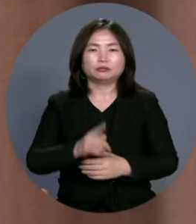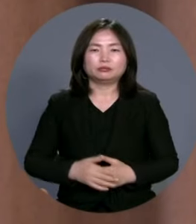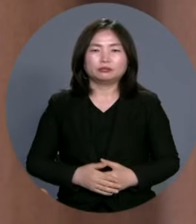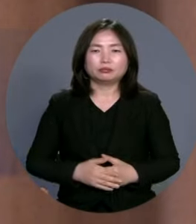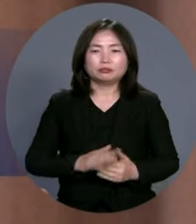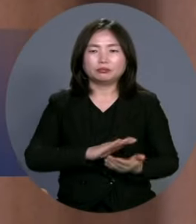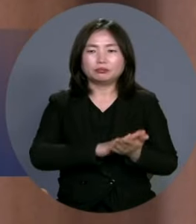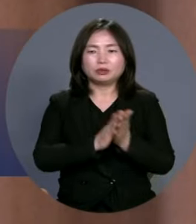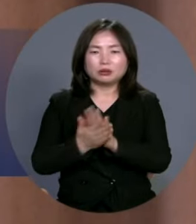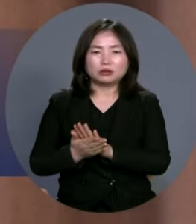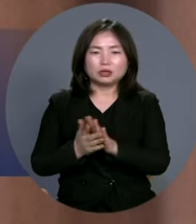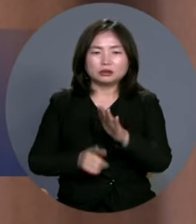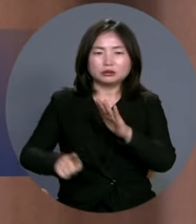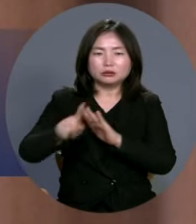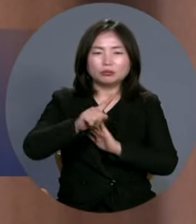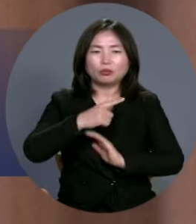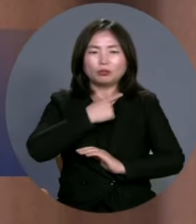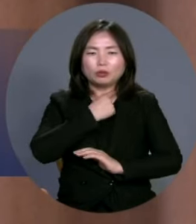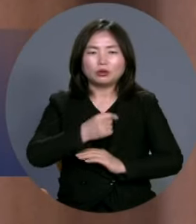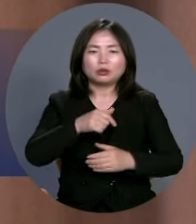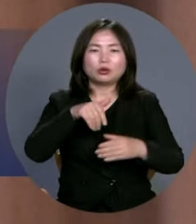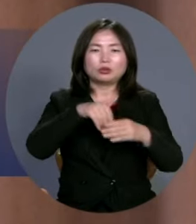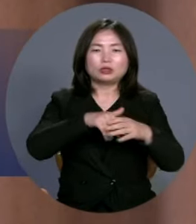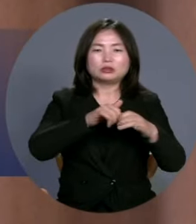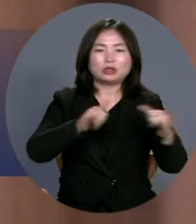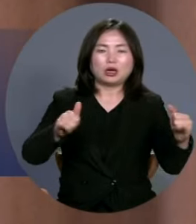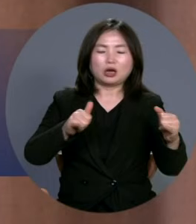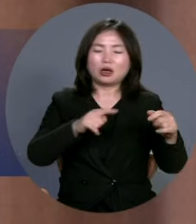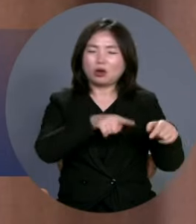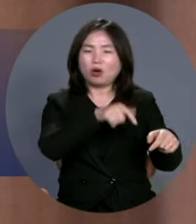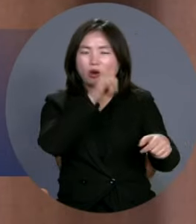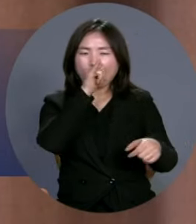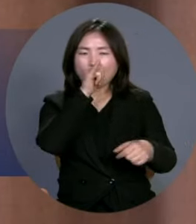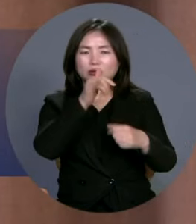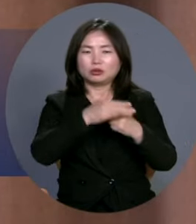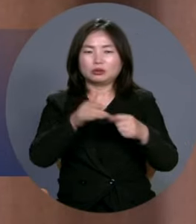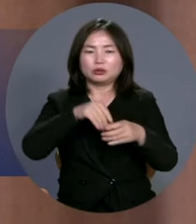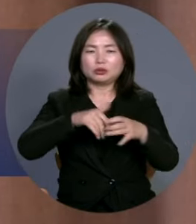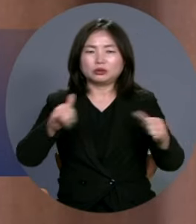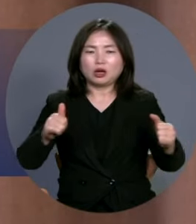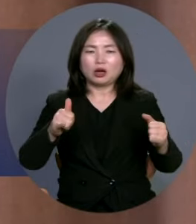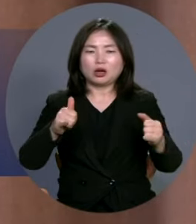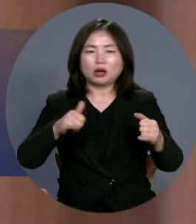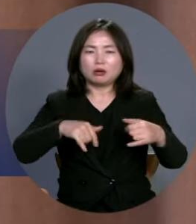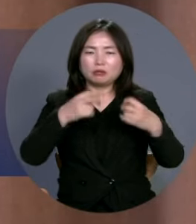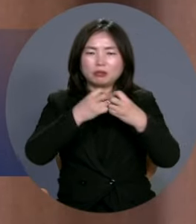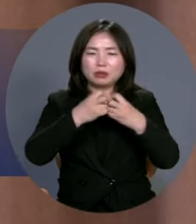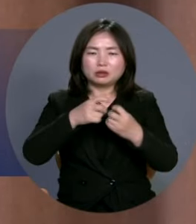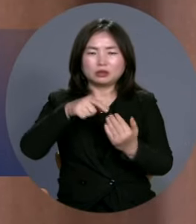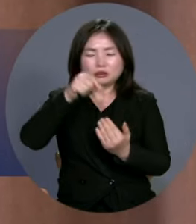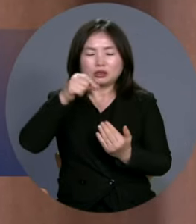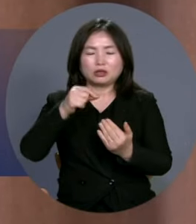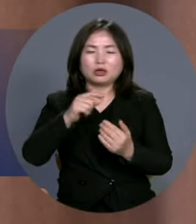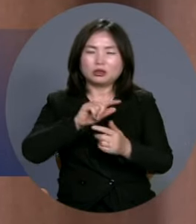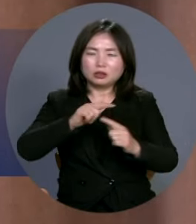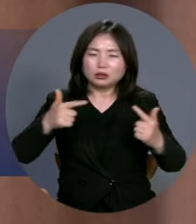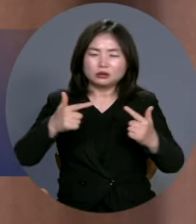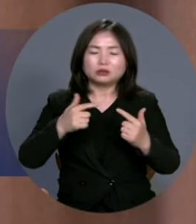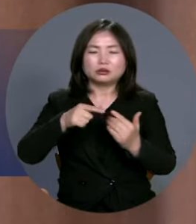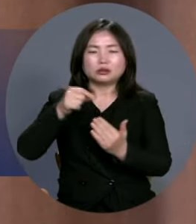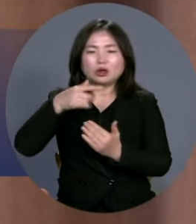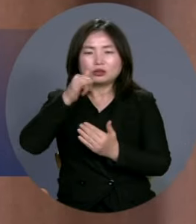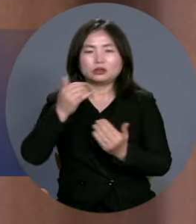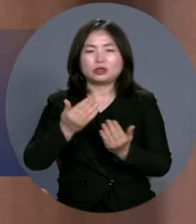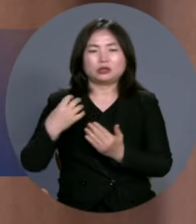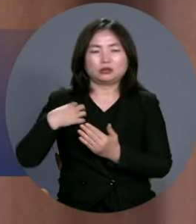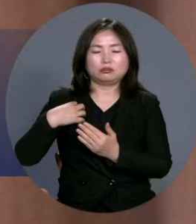변화와 진보를 바라는 유권자들이 여기 계시고 그 유권자들에게 대안과 선택지를 드리는 것이 책임